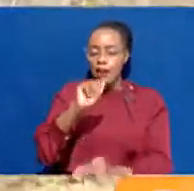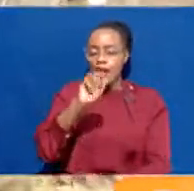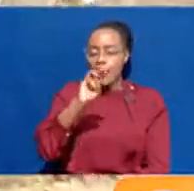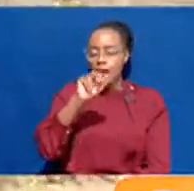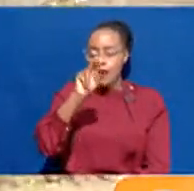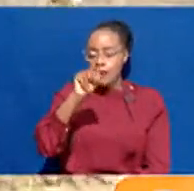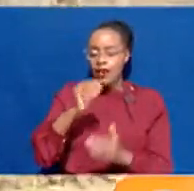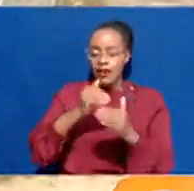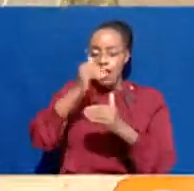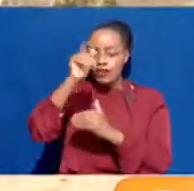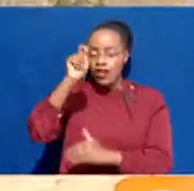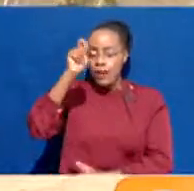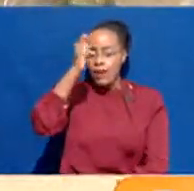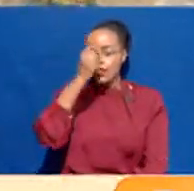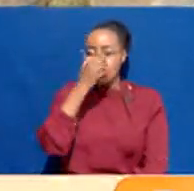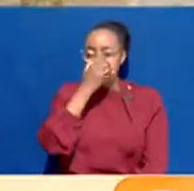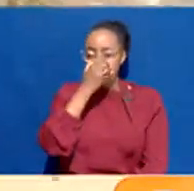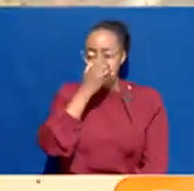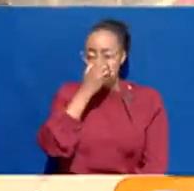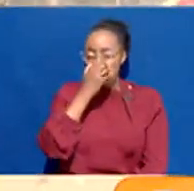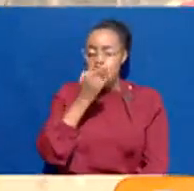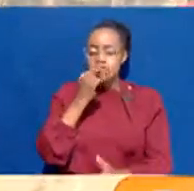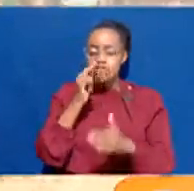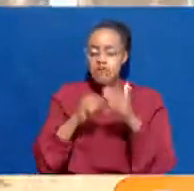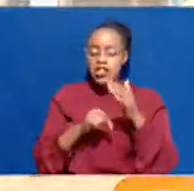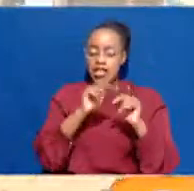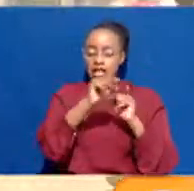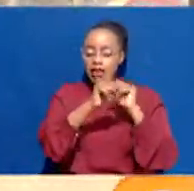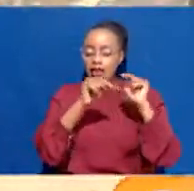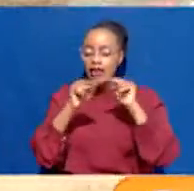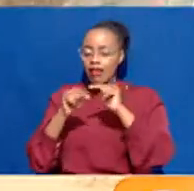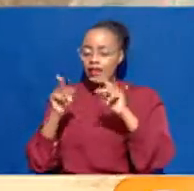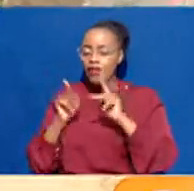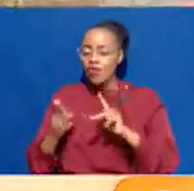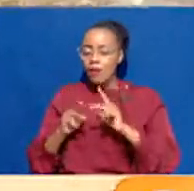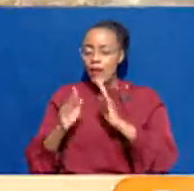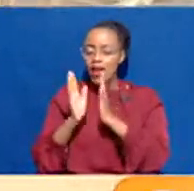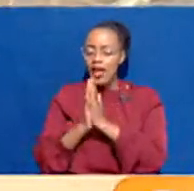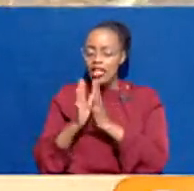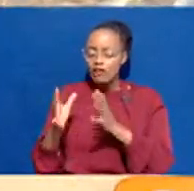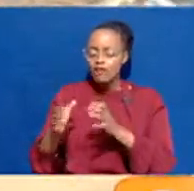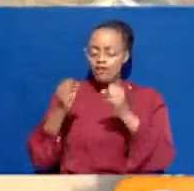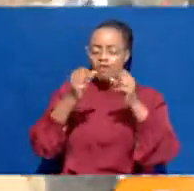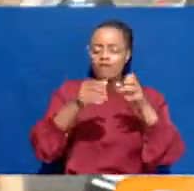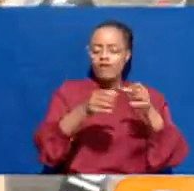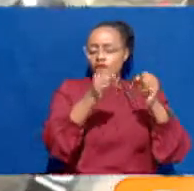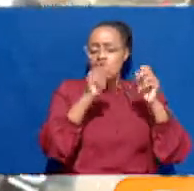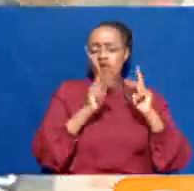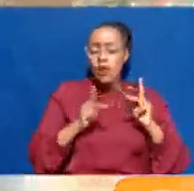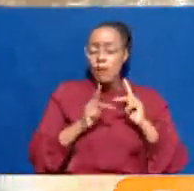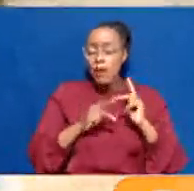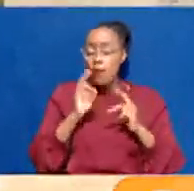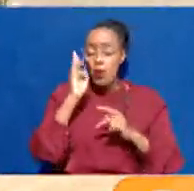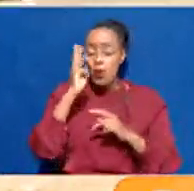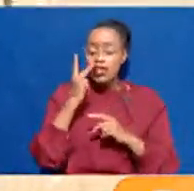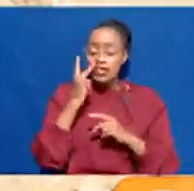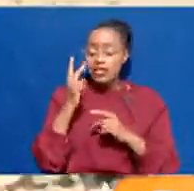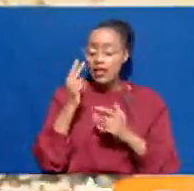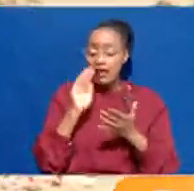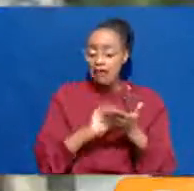baada ya Rais William Ruto kuapa kwamba visa vya mauaji na utekaji nyara havitashuhudiwa